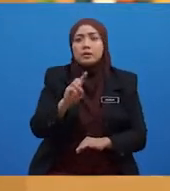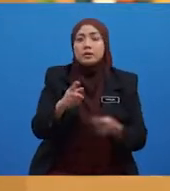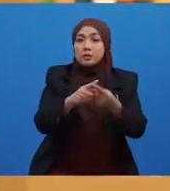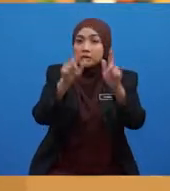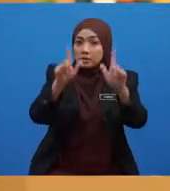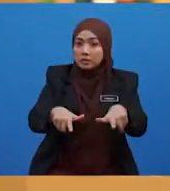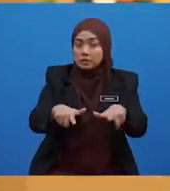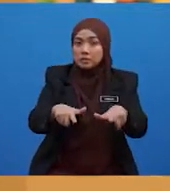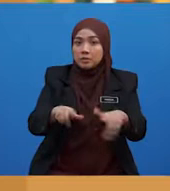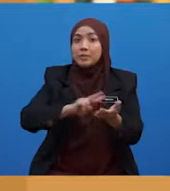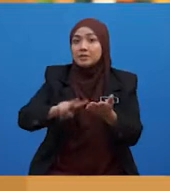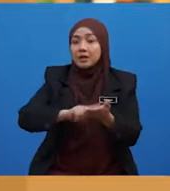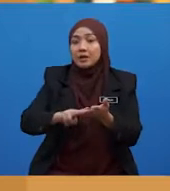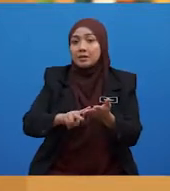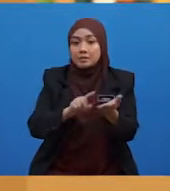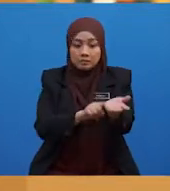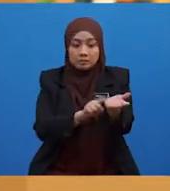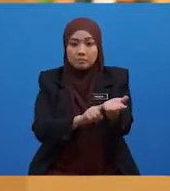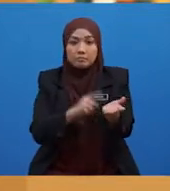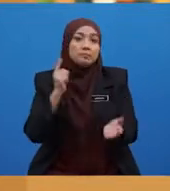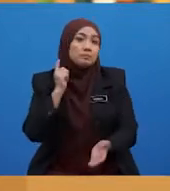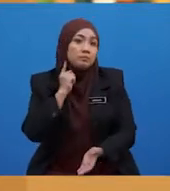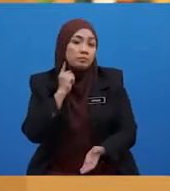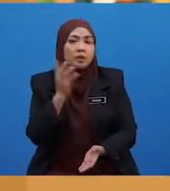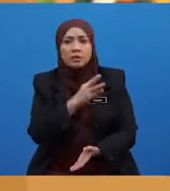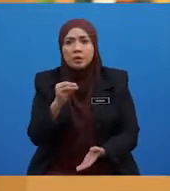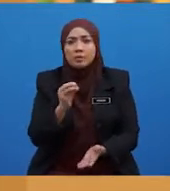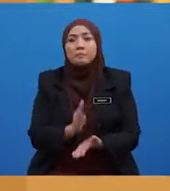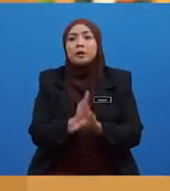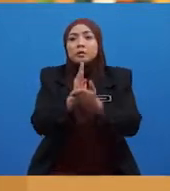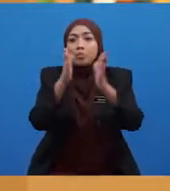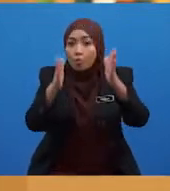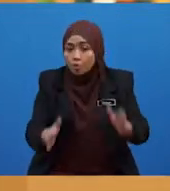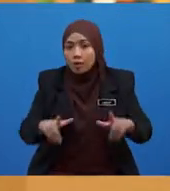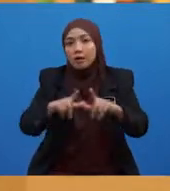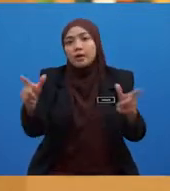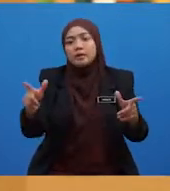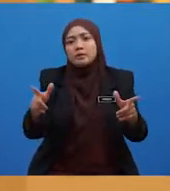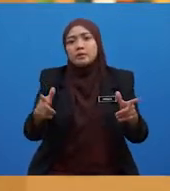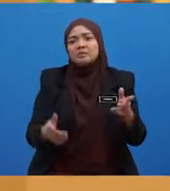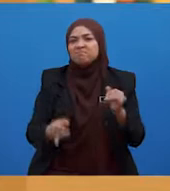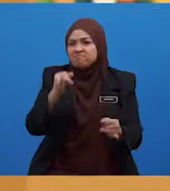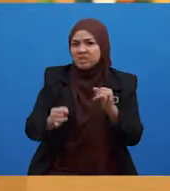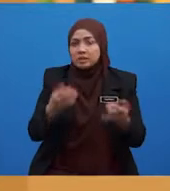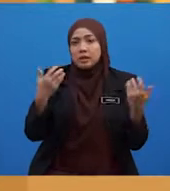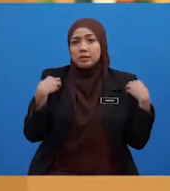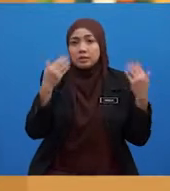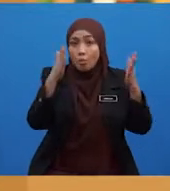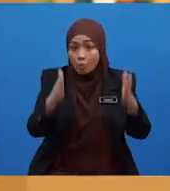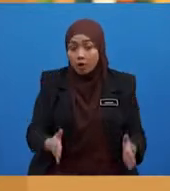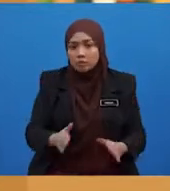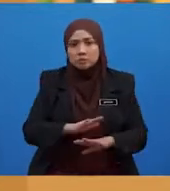tempat bacaan nadi kerana anda juga boleh membantu orang lain sekiranya ada mangsa yang tidak